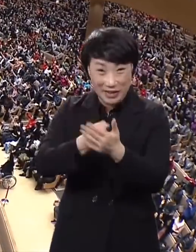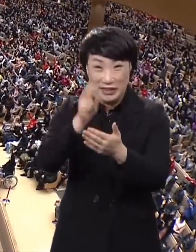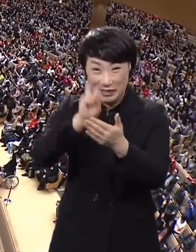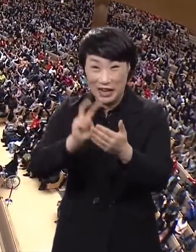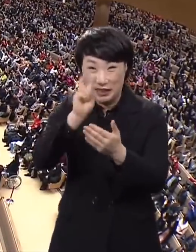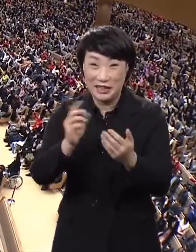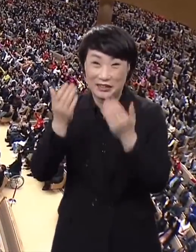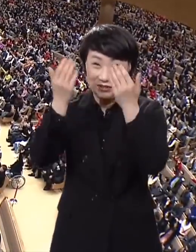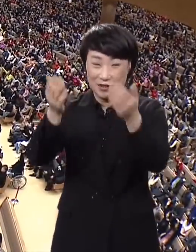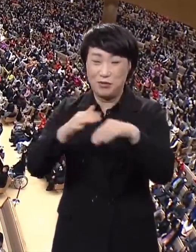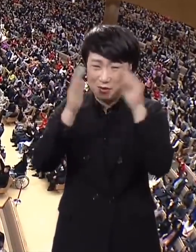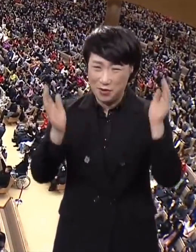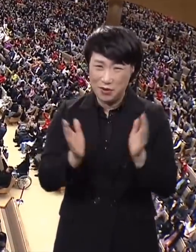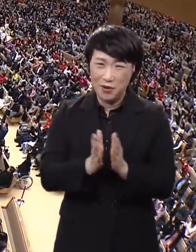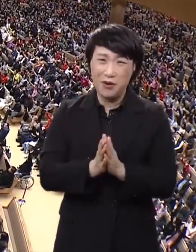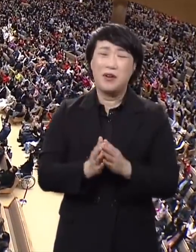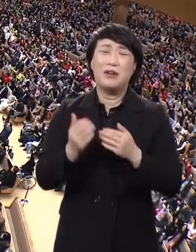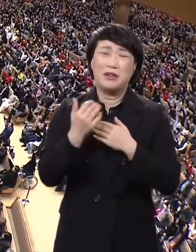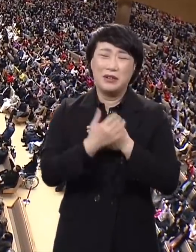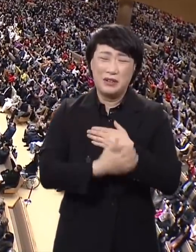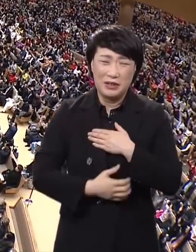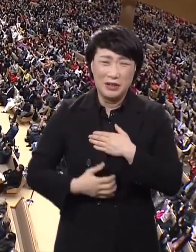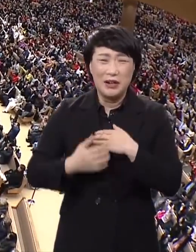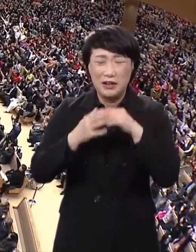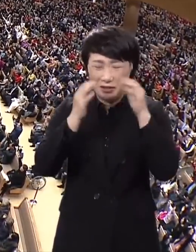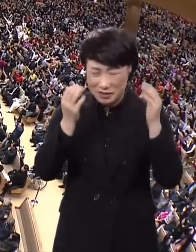큰 힘주